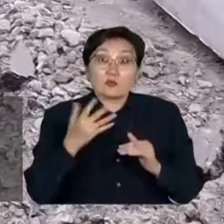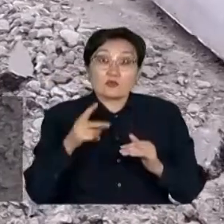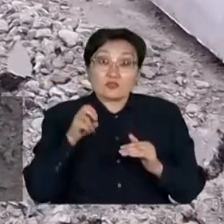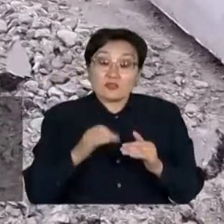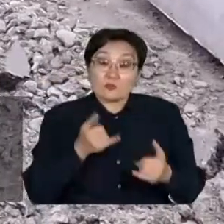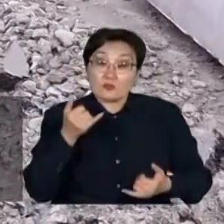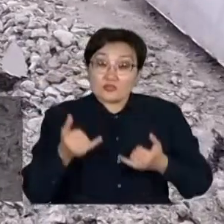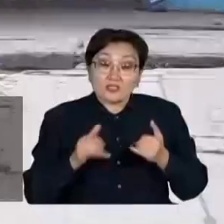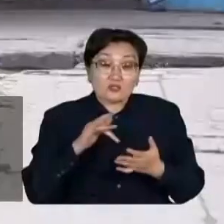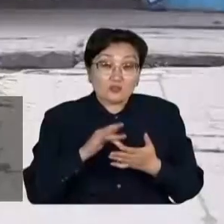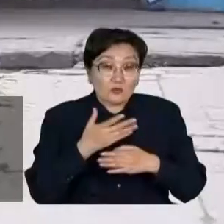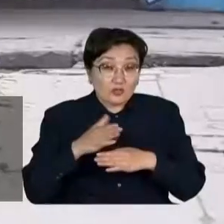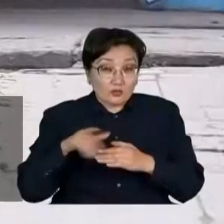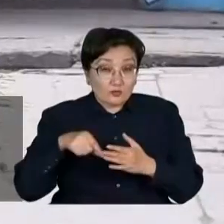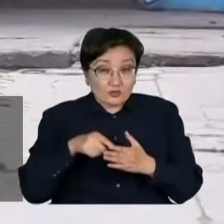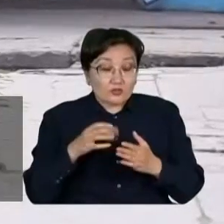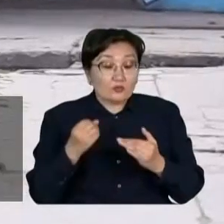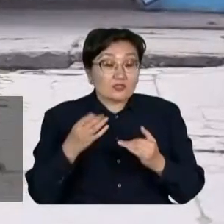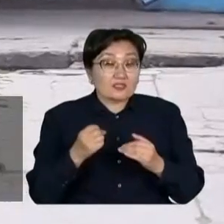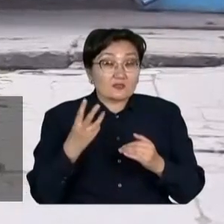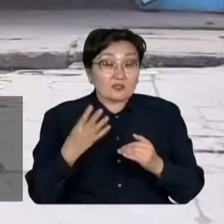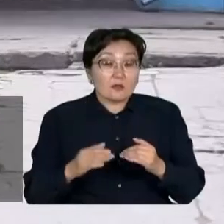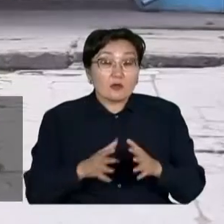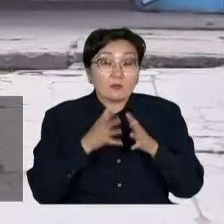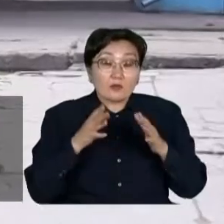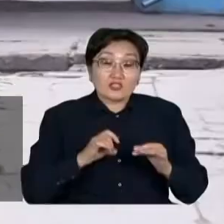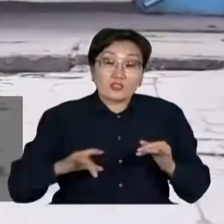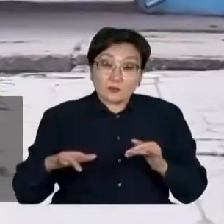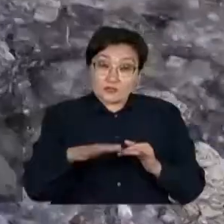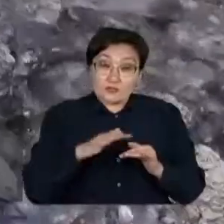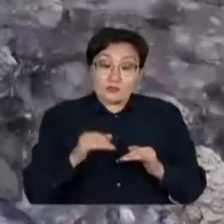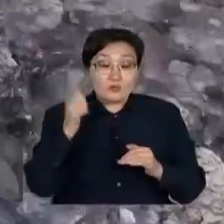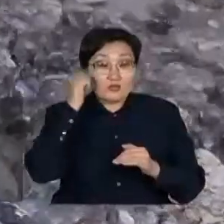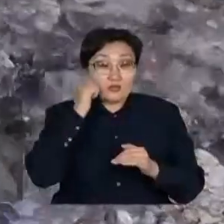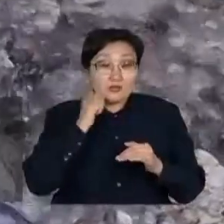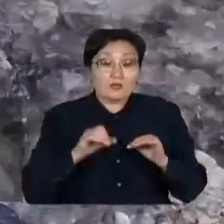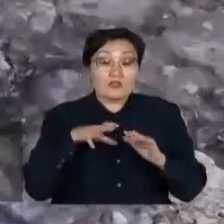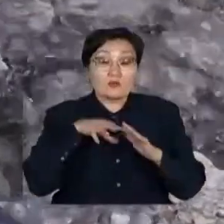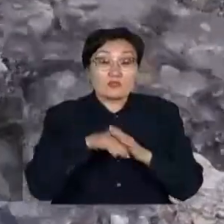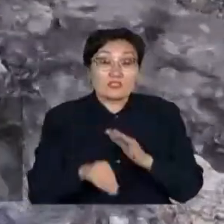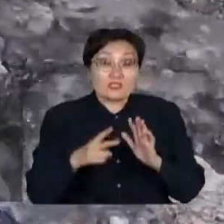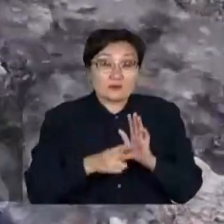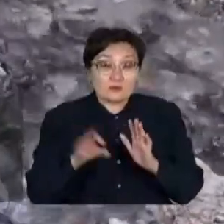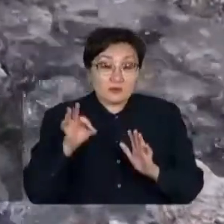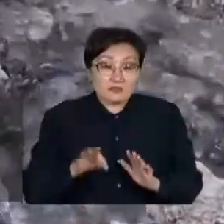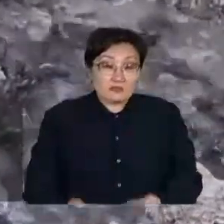он обслуживает центральную часть города и еще несколько больших микрорайонов. Изношенность его составляет